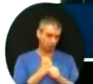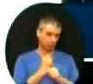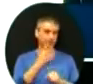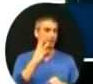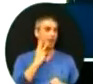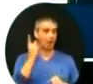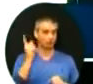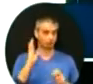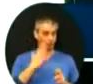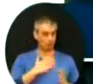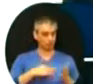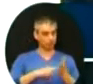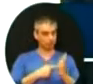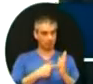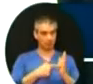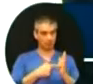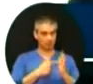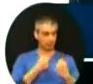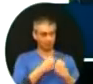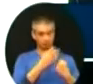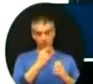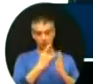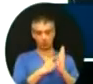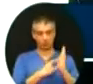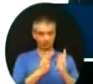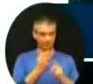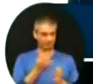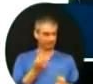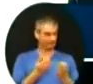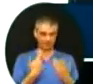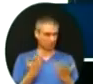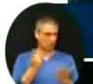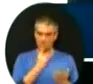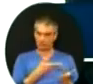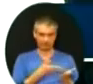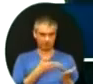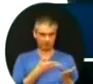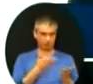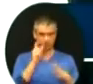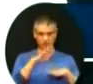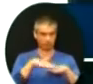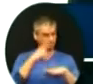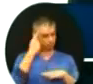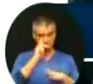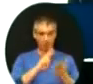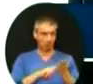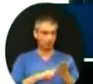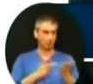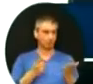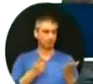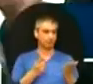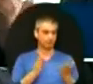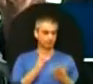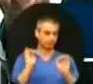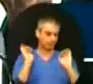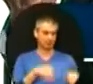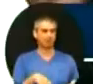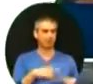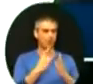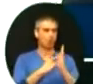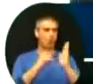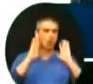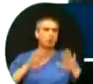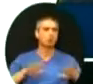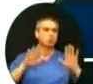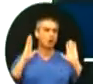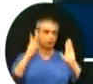איילת שקד כל כך נחושה להתמודד עם חוקים שהם קנטרנים, שאין בהם צורך, שגורמי המקצוע חושבים שהם לא נכונים, תקברו את חוק המואזין.